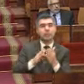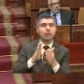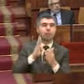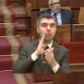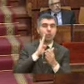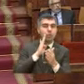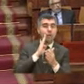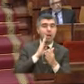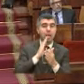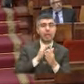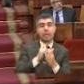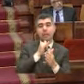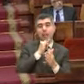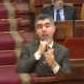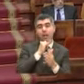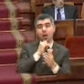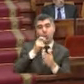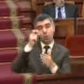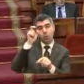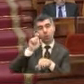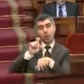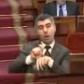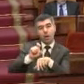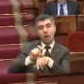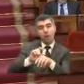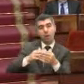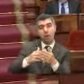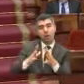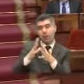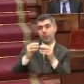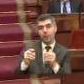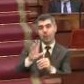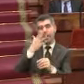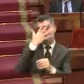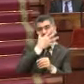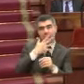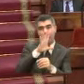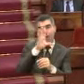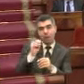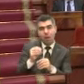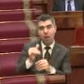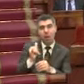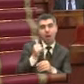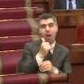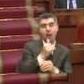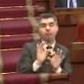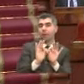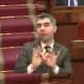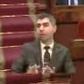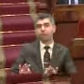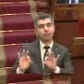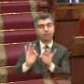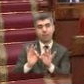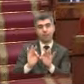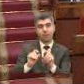وإيطاليا وتركيا، هناك غياب على مستوى إفريقيا، آسيا، أمريكا اللاتينية والبلدان العربية. سيدة الوزيرة، هناك دار المغرب في